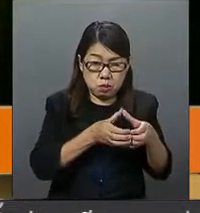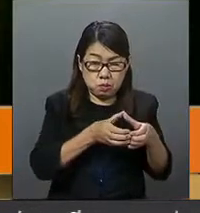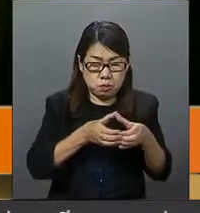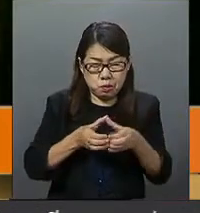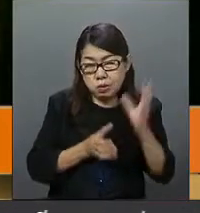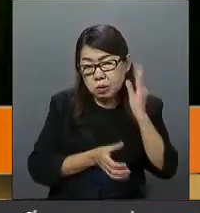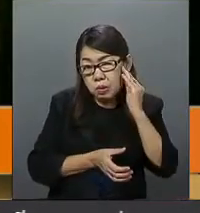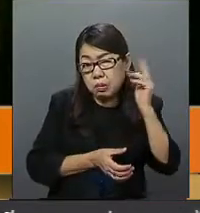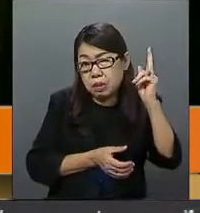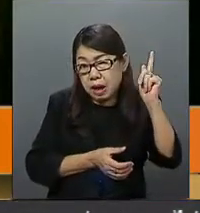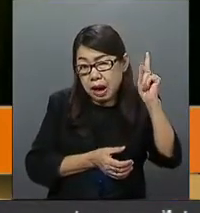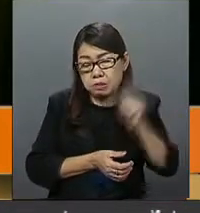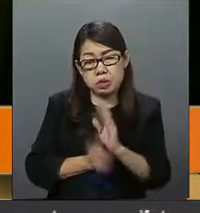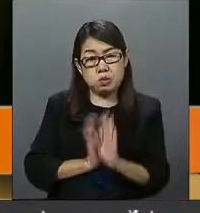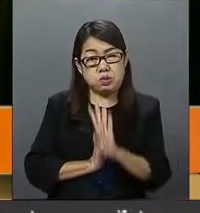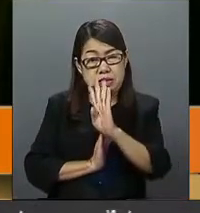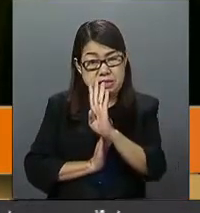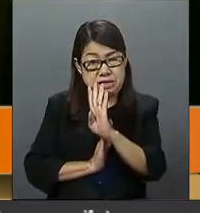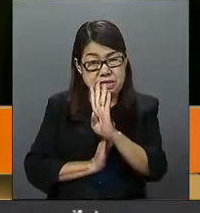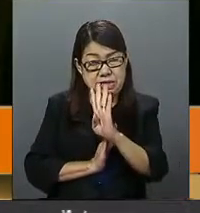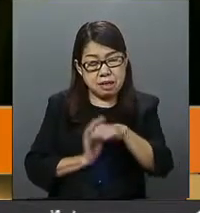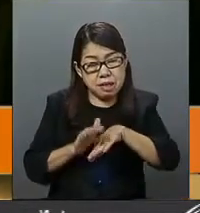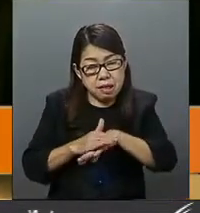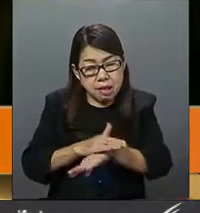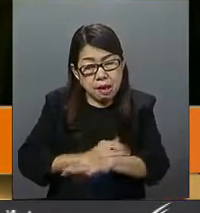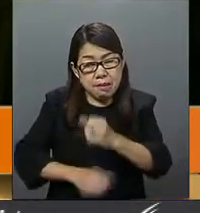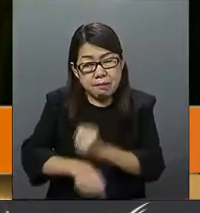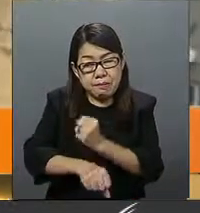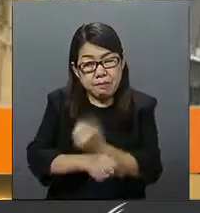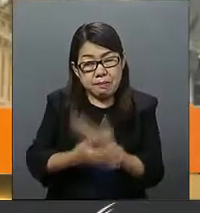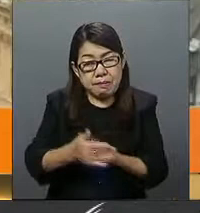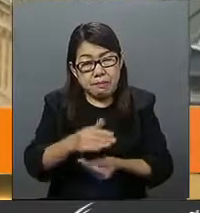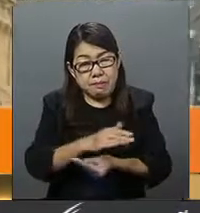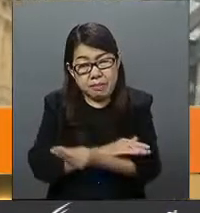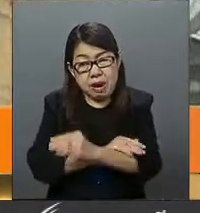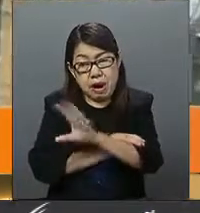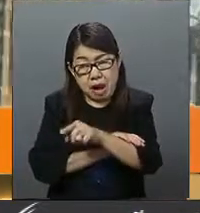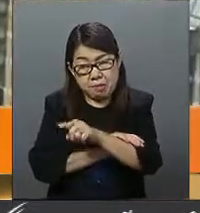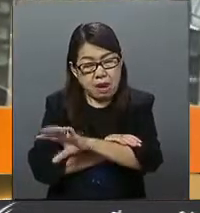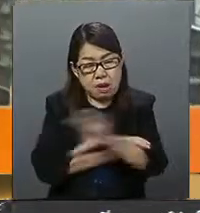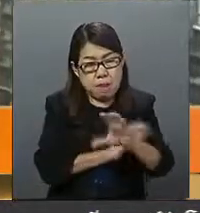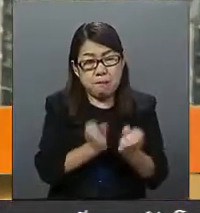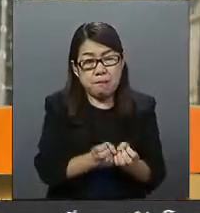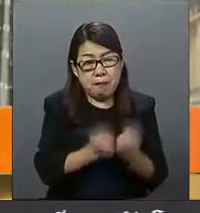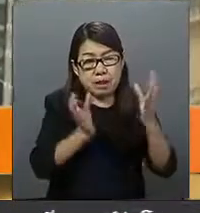มูลข่าวกรองว่าทั้ง4คนว่าจ้างเตรียมการและชักจูงให้มีการก่อการร้ายขึ้น